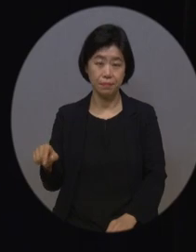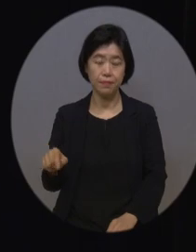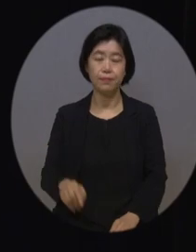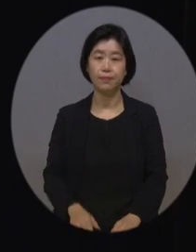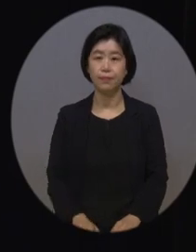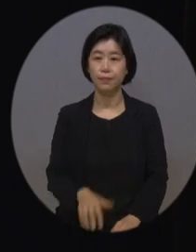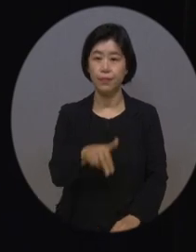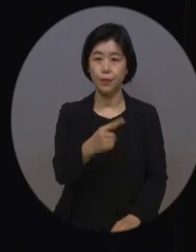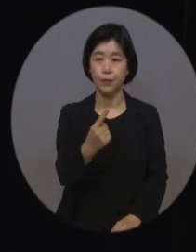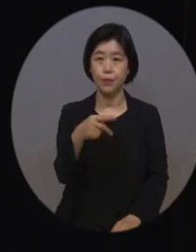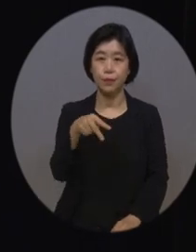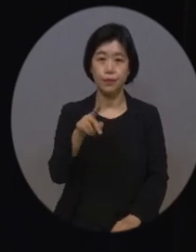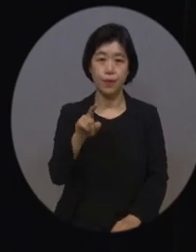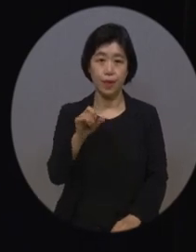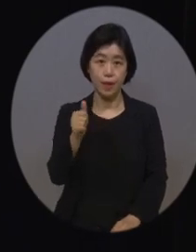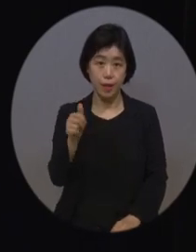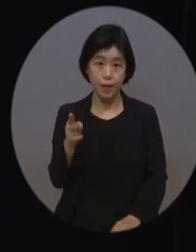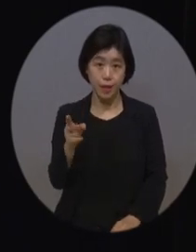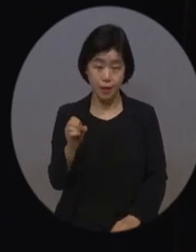조재형.